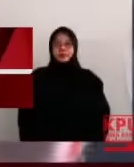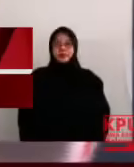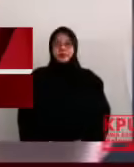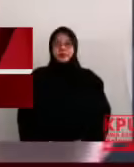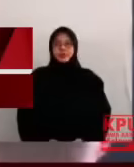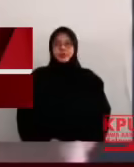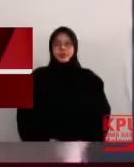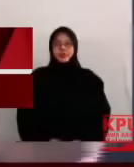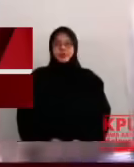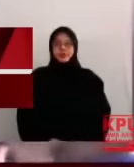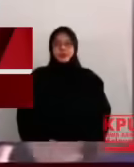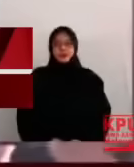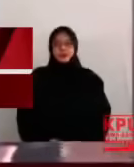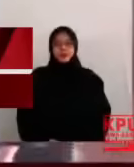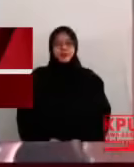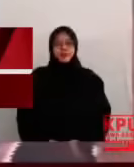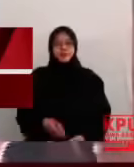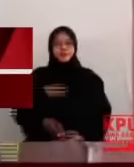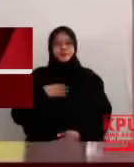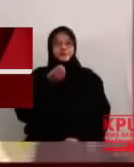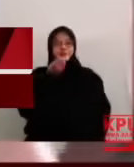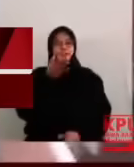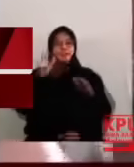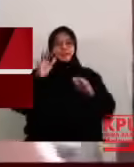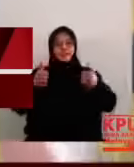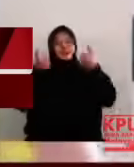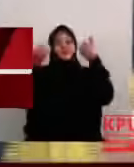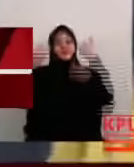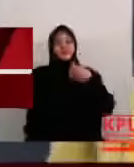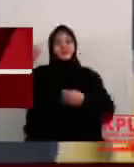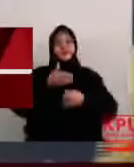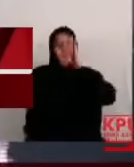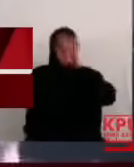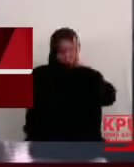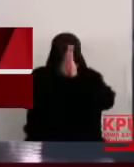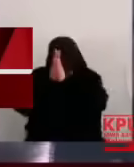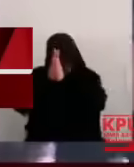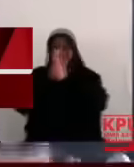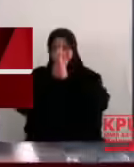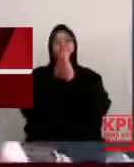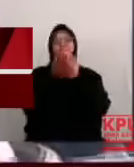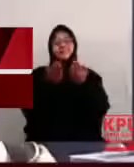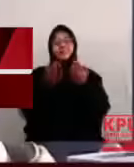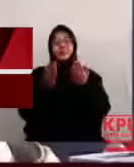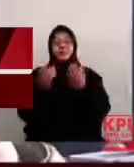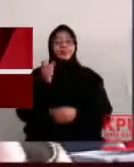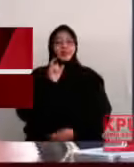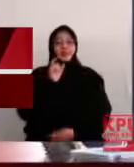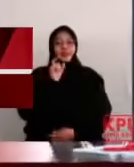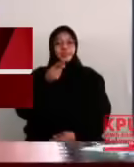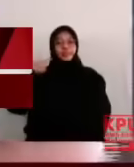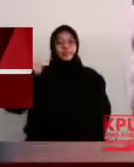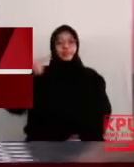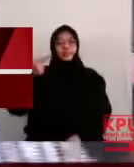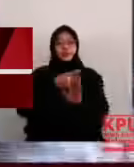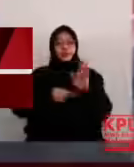lengkap tidaknya lalu akan dilakukan e verifikasi sah atau tidaknya Lalu ada proses perbaikan kemudian